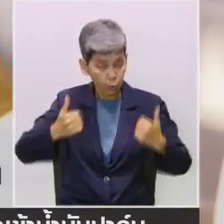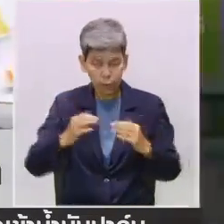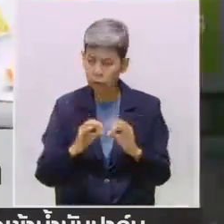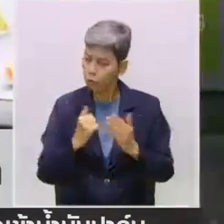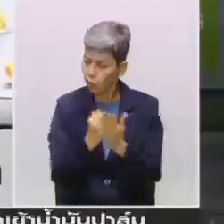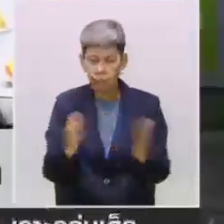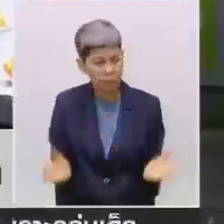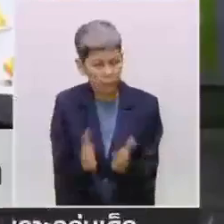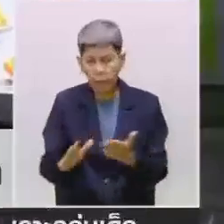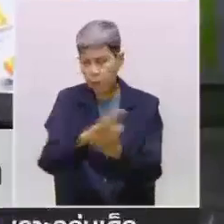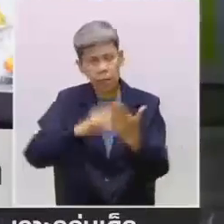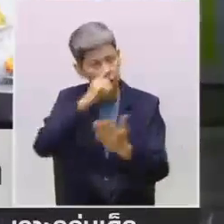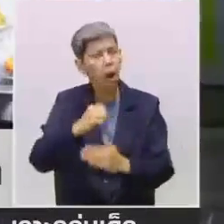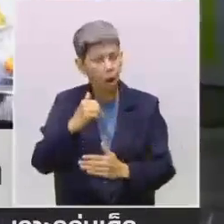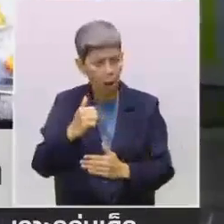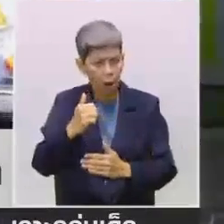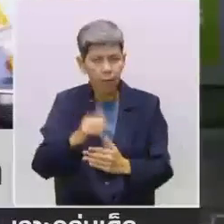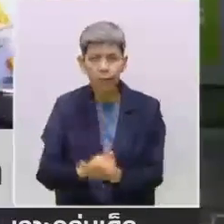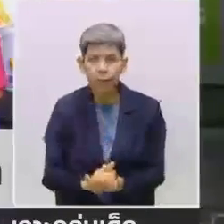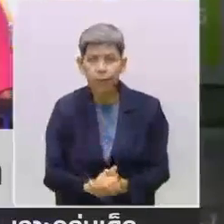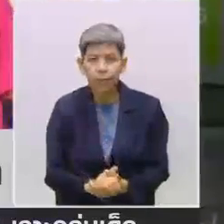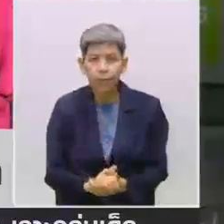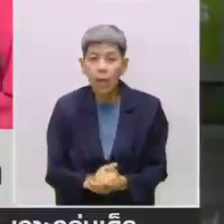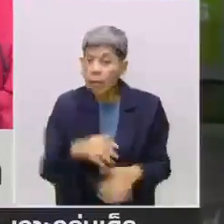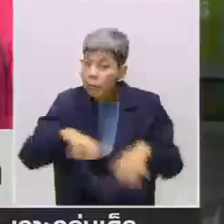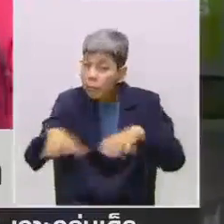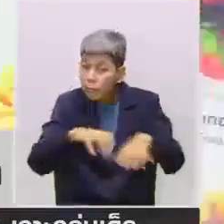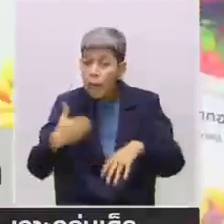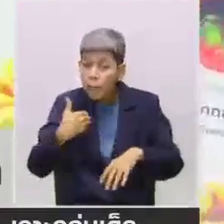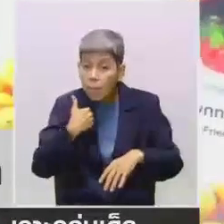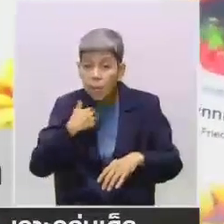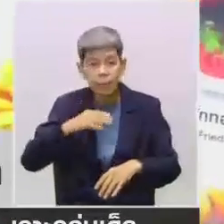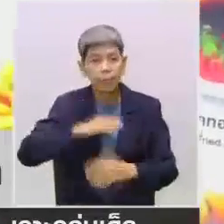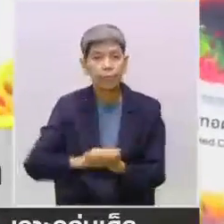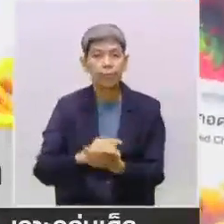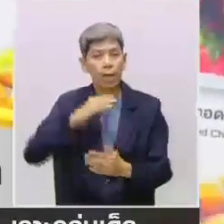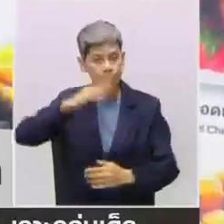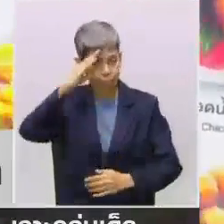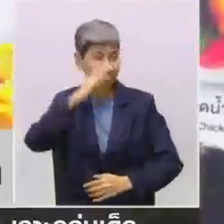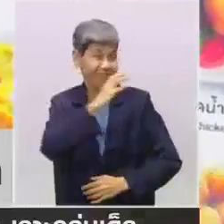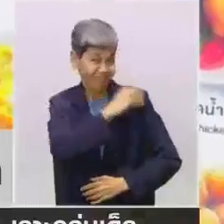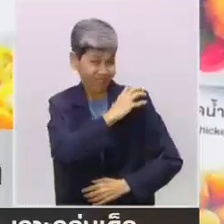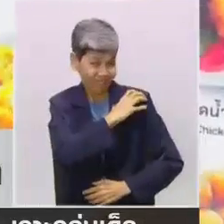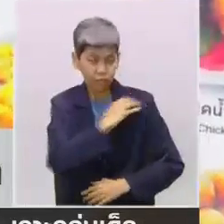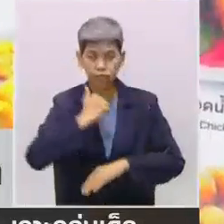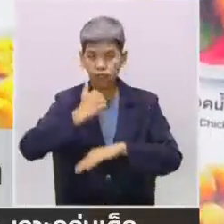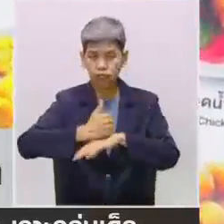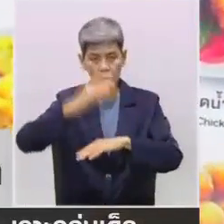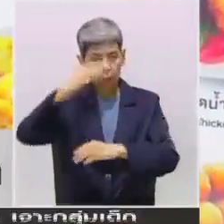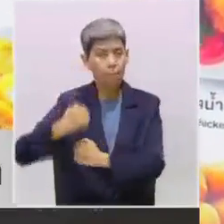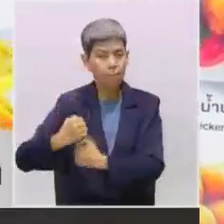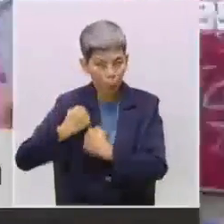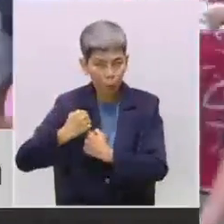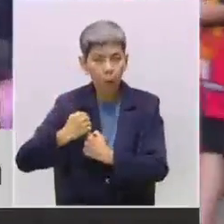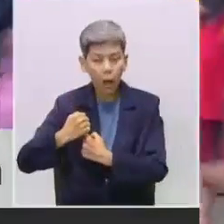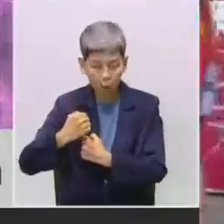ป็นพลังสำคัญของชาติในอนาคตกันต่อไปค่ะภายในงานเนี่ยทางด้านของพลเอกณรงค์พันธุ์จิตแก้วแท้ผู้บัญชาการทห